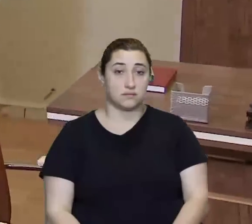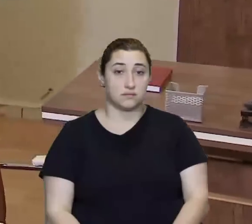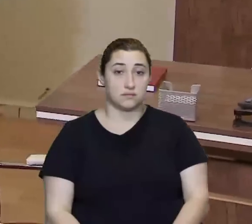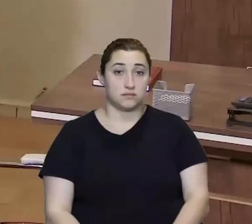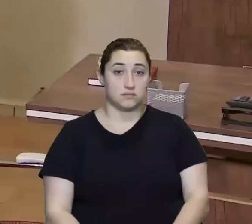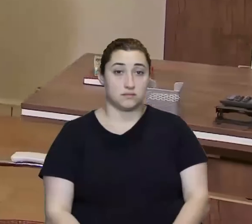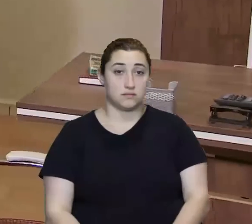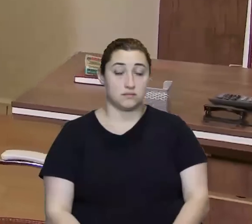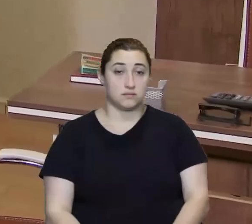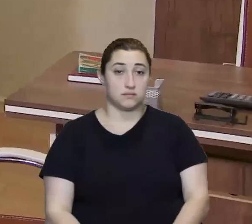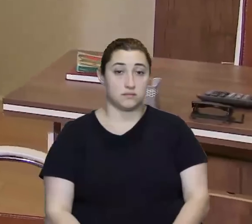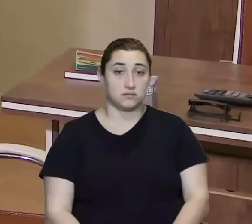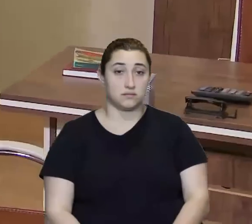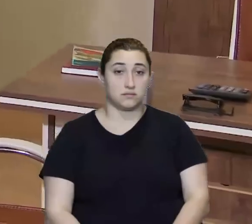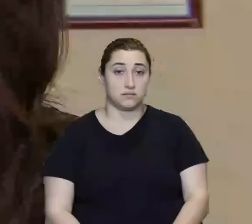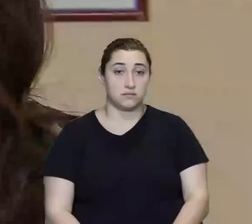masaya döndü.